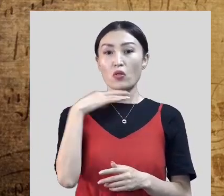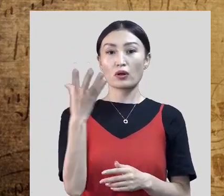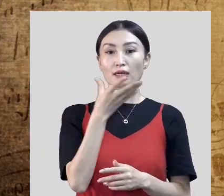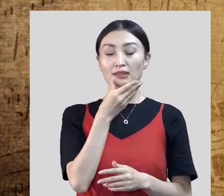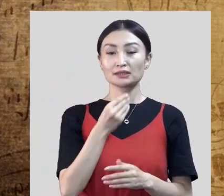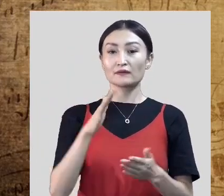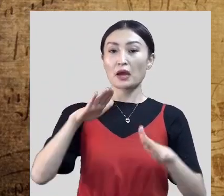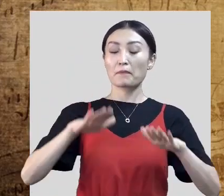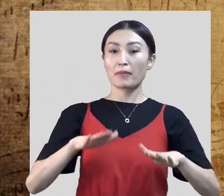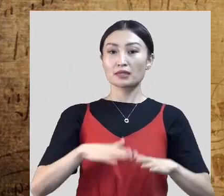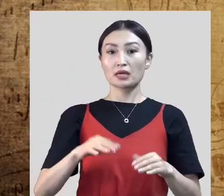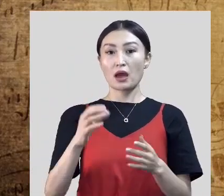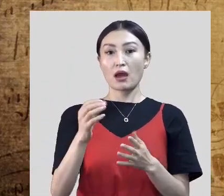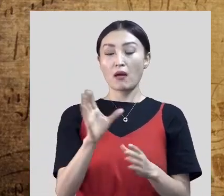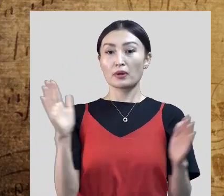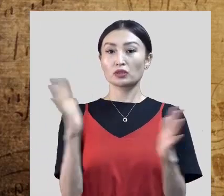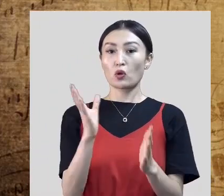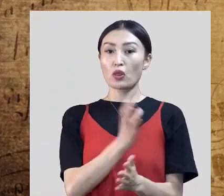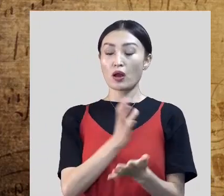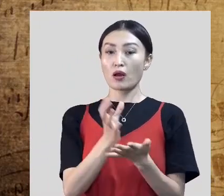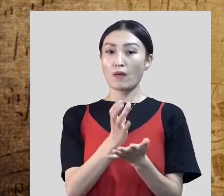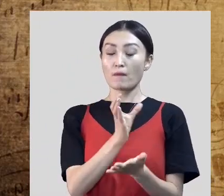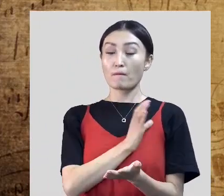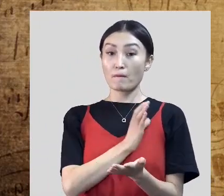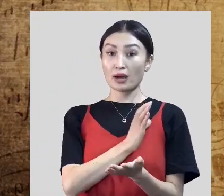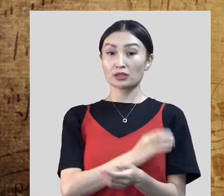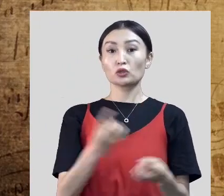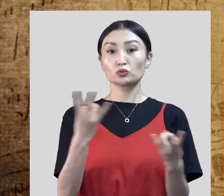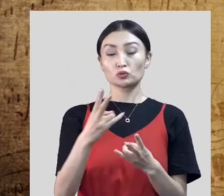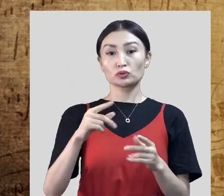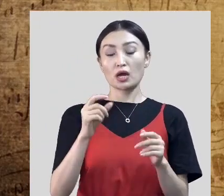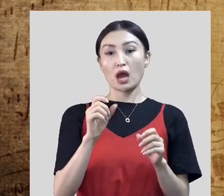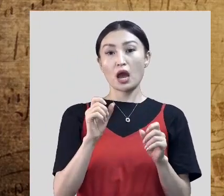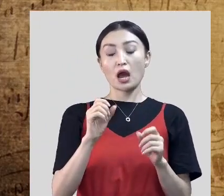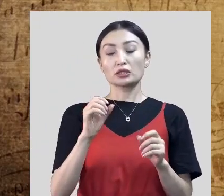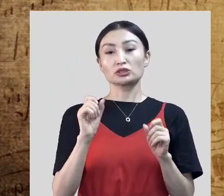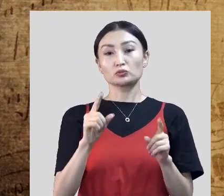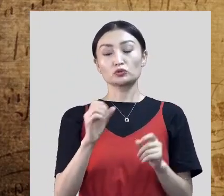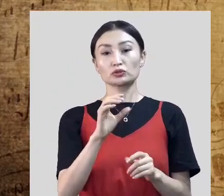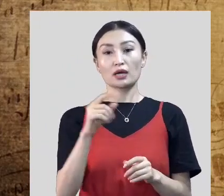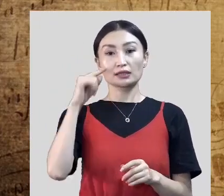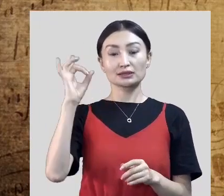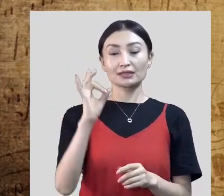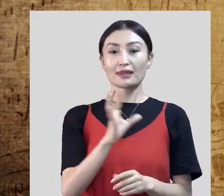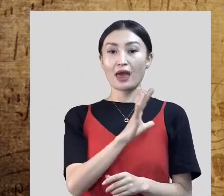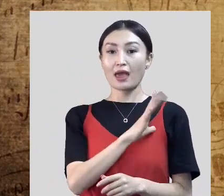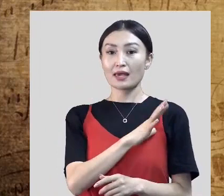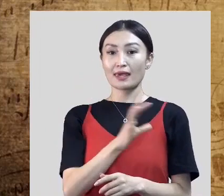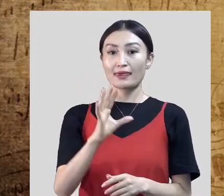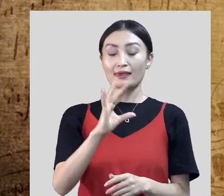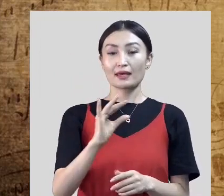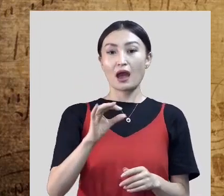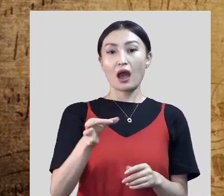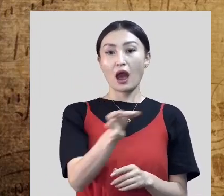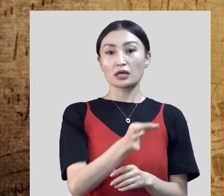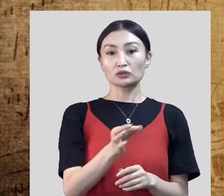мест, природных богатств. Среди них, в первую очередь, нужно назвать жемчужины Кыргызстана – Иссык-Куль, а также не менее